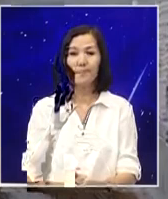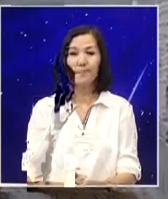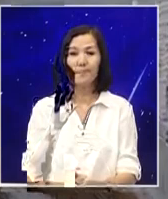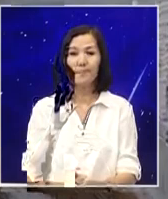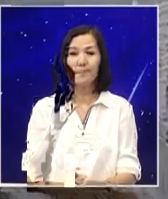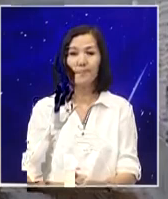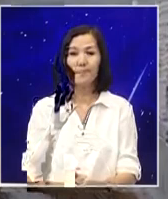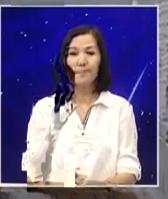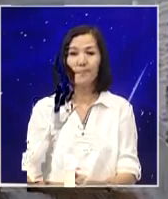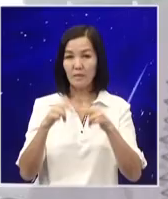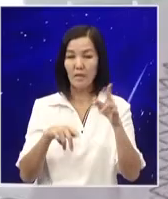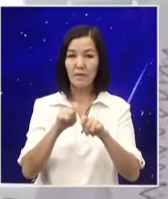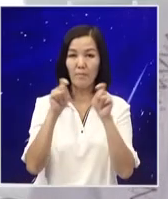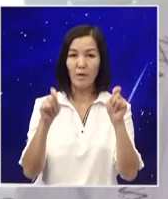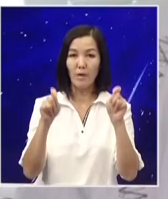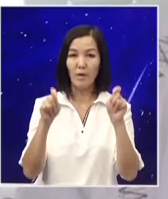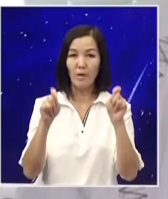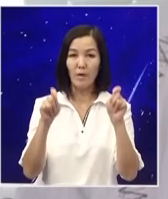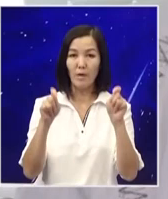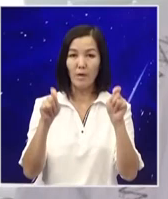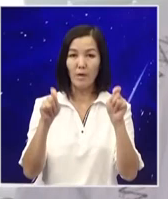Аж патр. Тыгын. Жаңа тыгын.